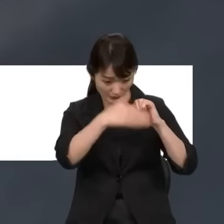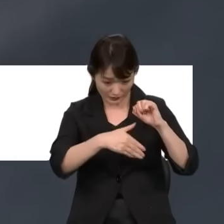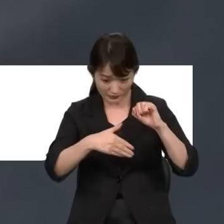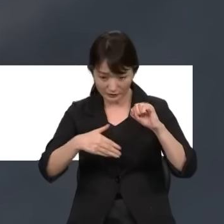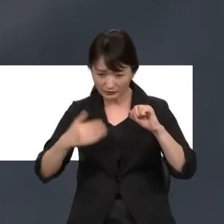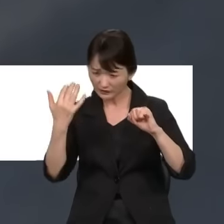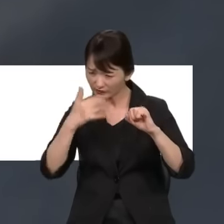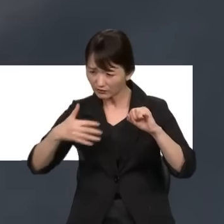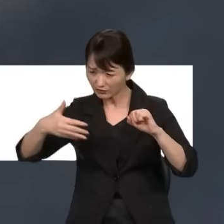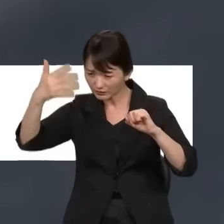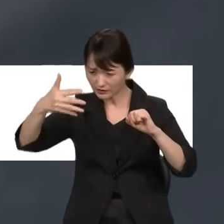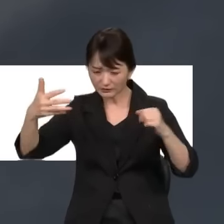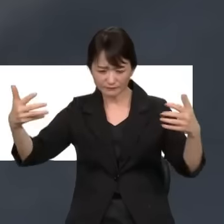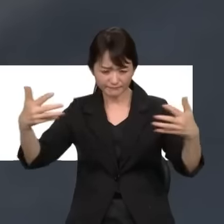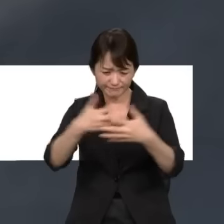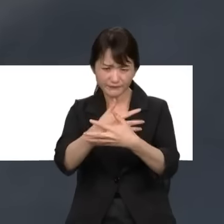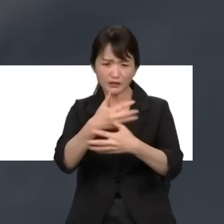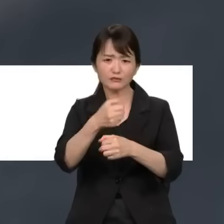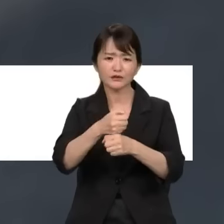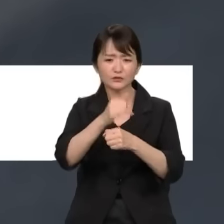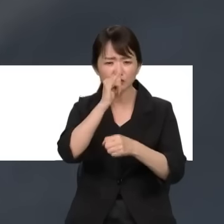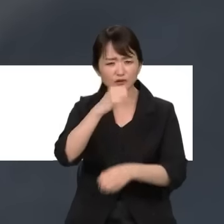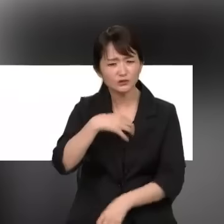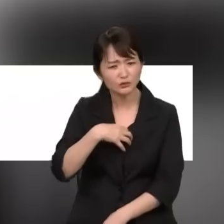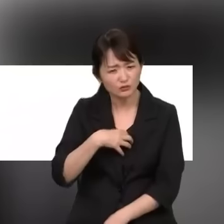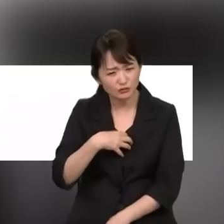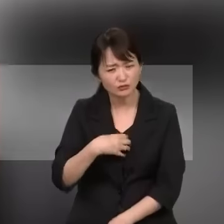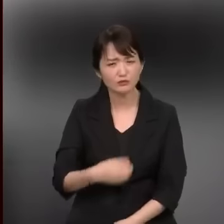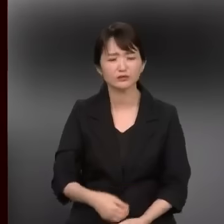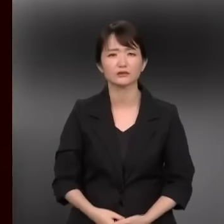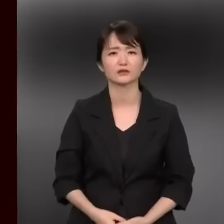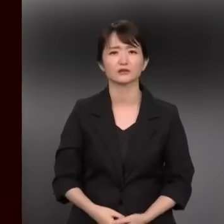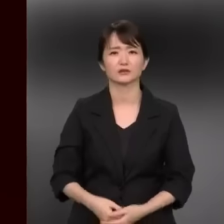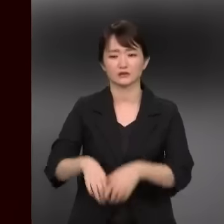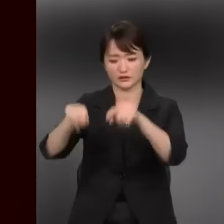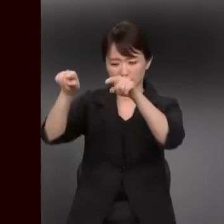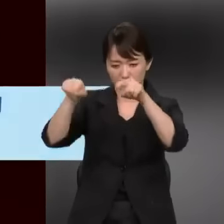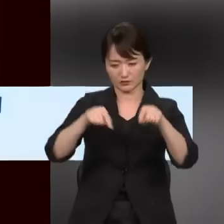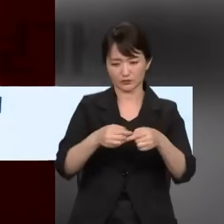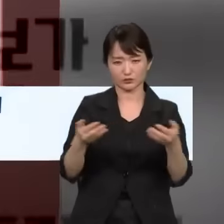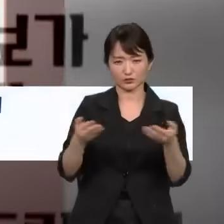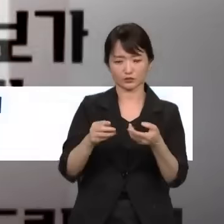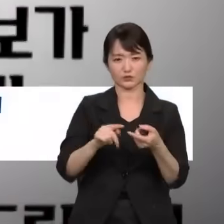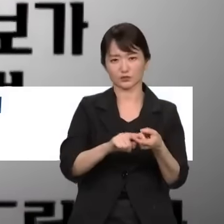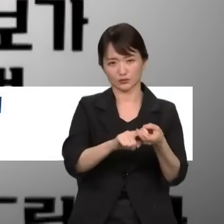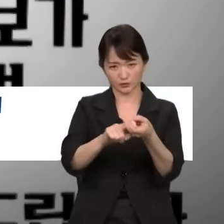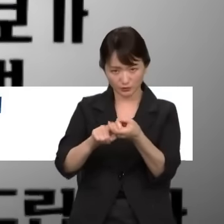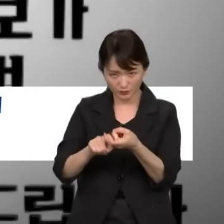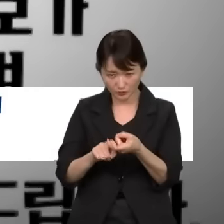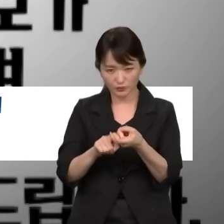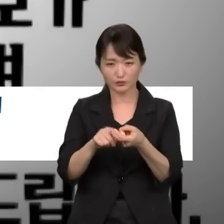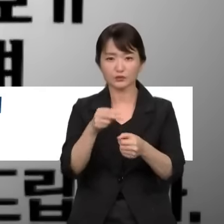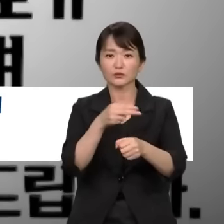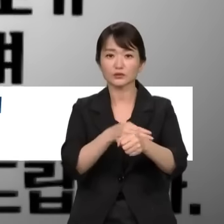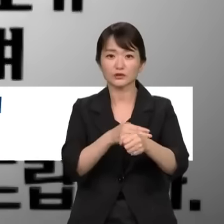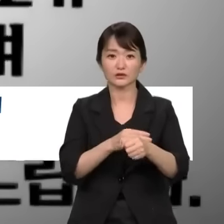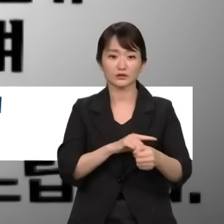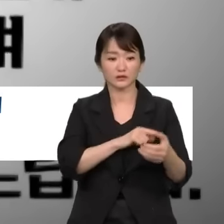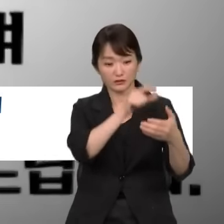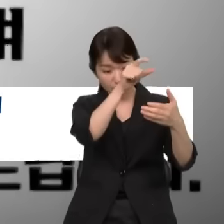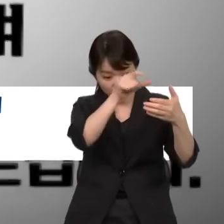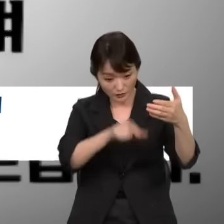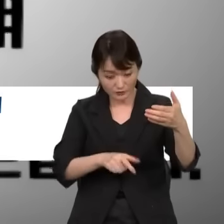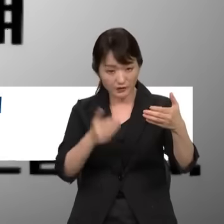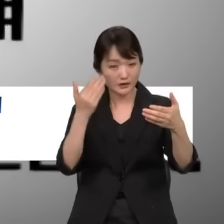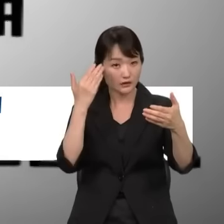된다든지 범죄 대상이 된다든지 전국 교직원 노동조합은 명단에 있는 학교들을 긴급 조사하고